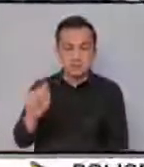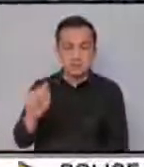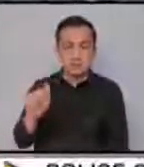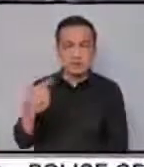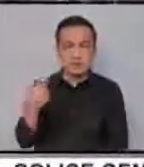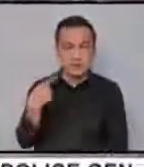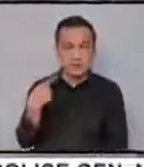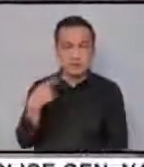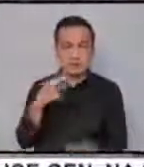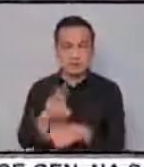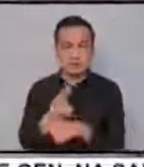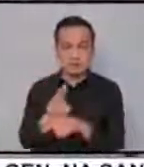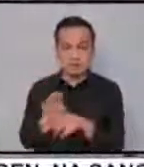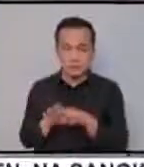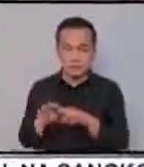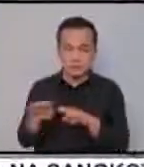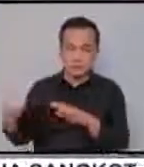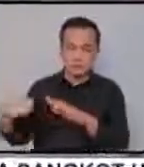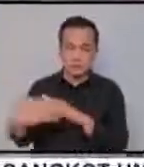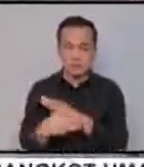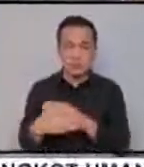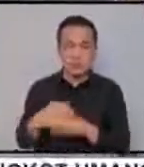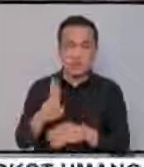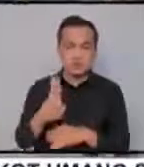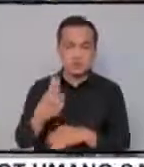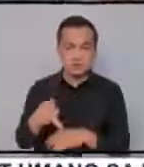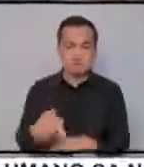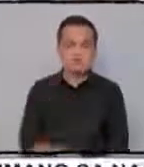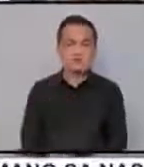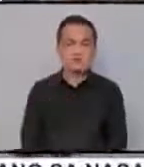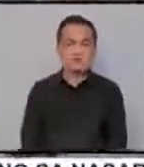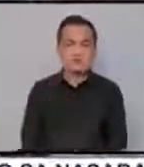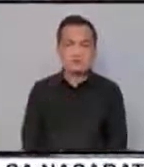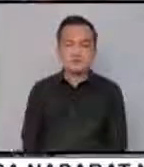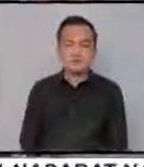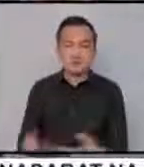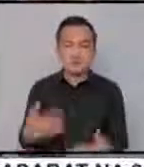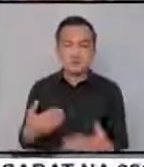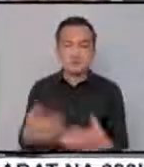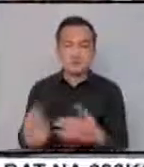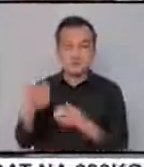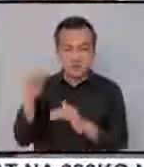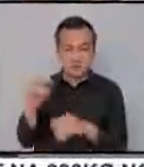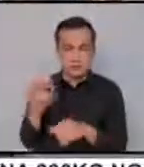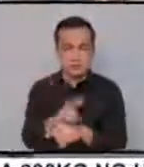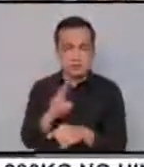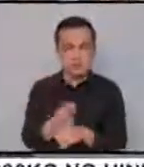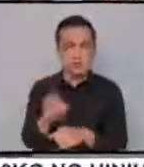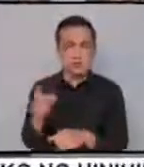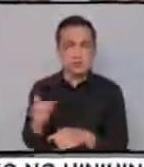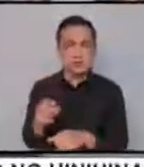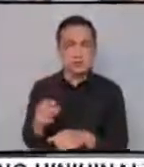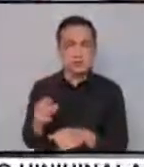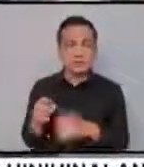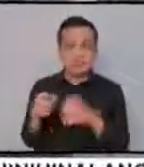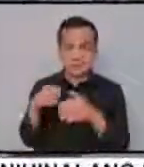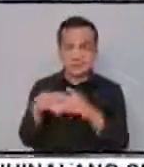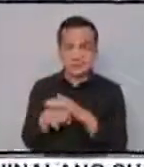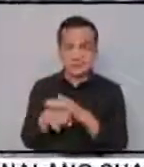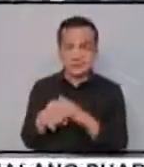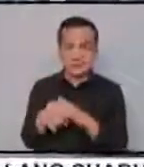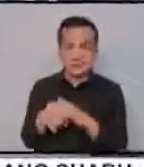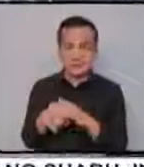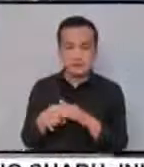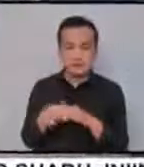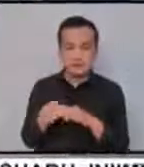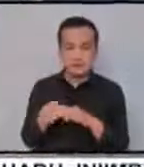para makadaan ng UP. Although sana nagamit din po natin yung mga entry points ng zipper lane. Ayan, may